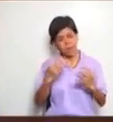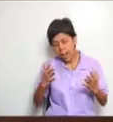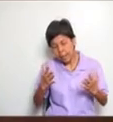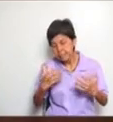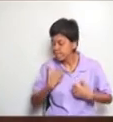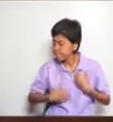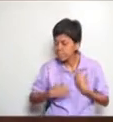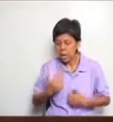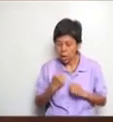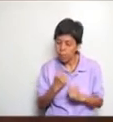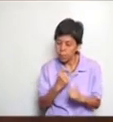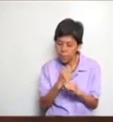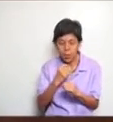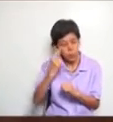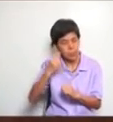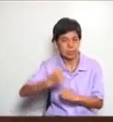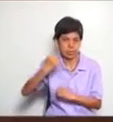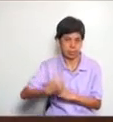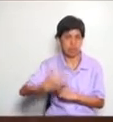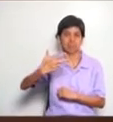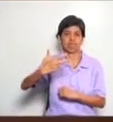ไม่ได้เรากไม่ถูเพระเราเห็นไรรัก